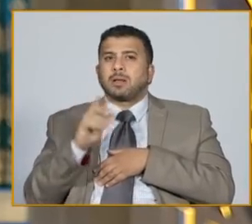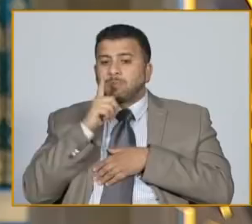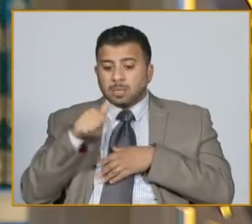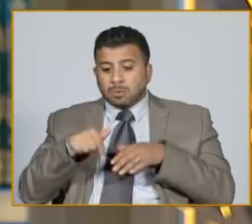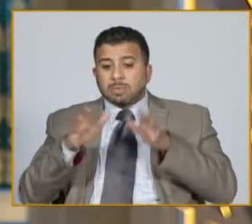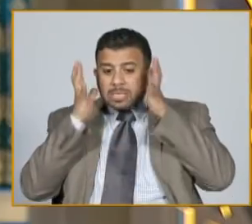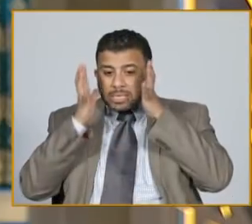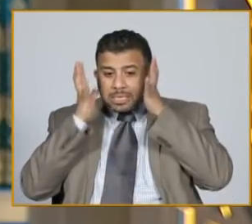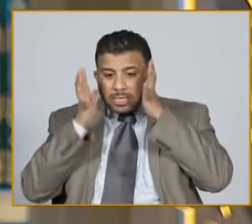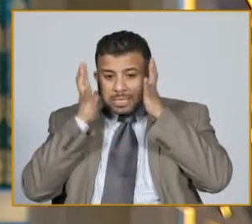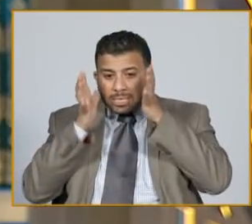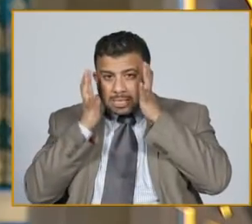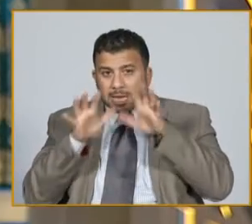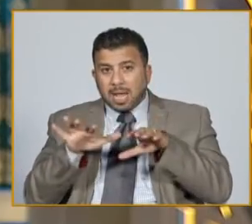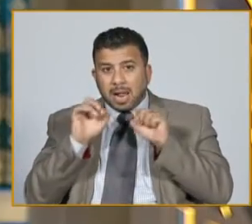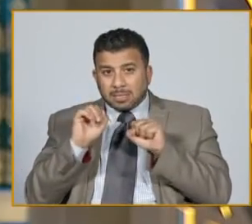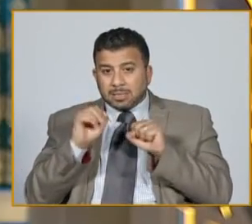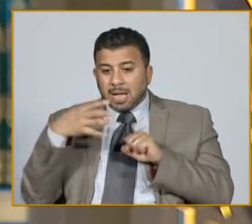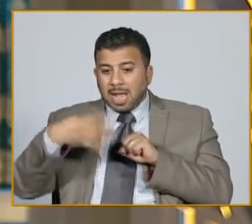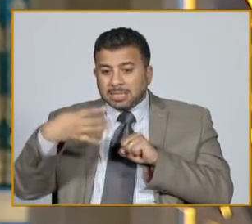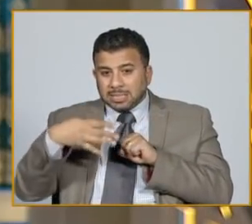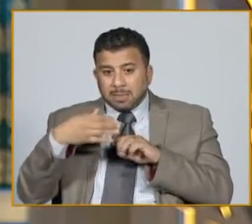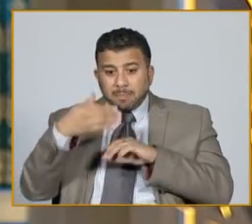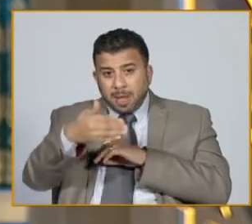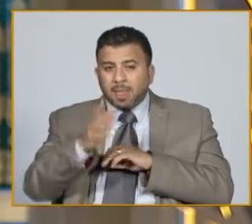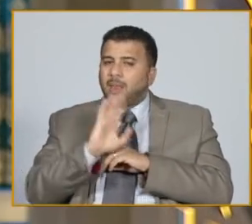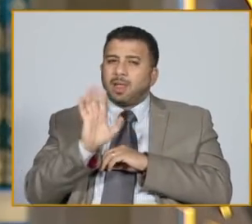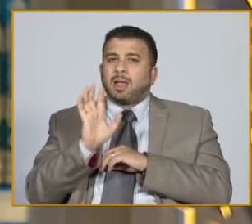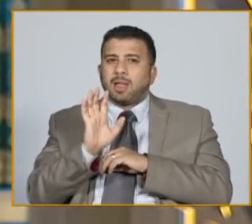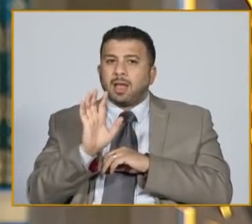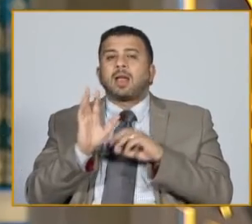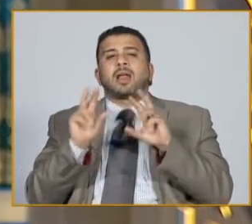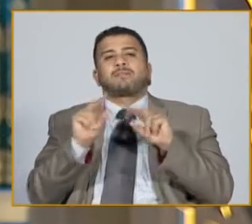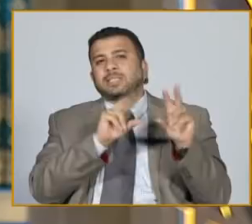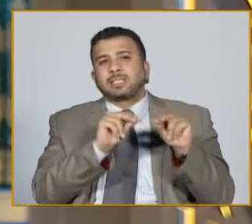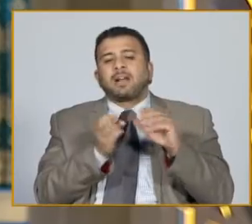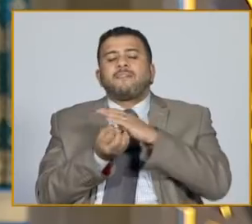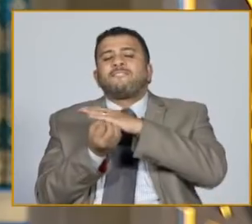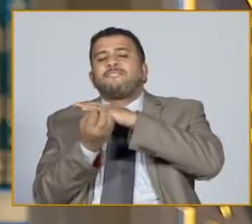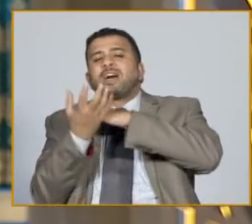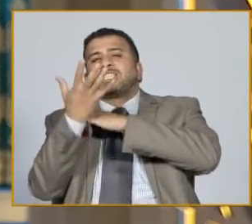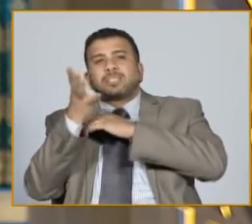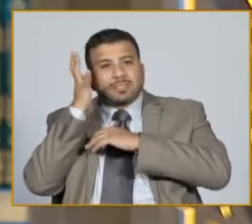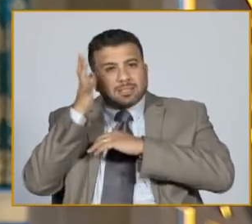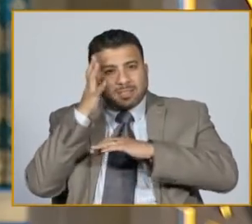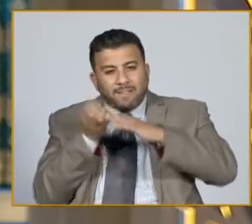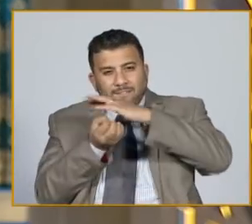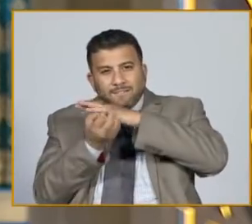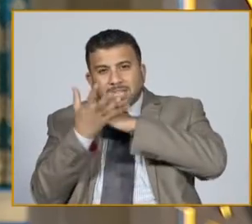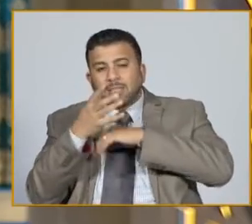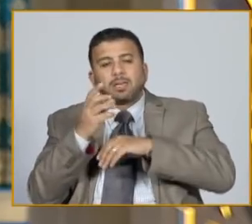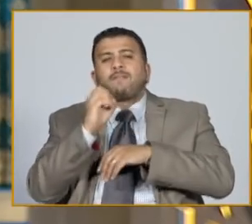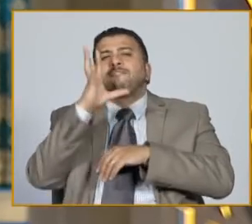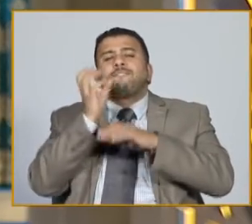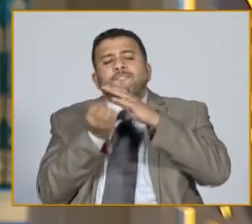الصلاة خلاص يبدأ وقت النهي. كذلك الفجر، الآن الناس في المساجد الفجر متى